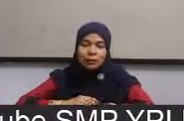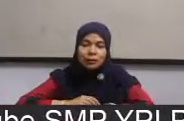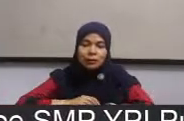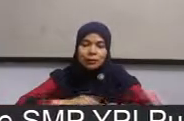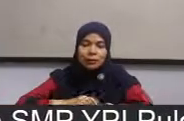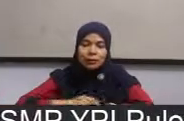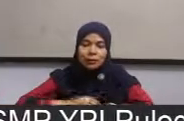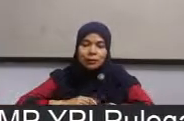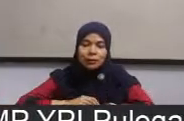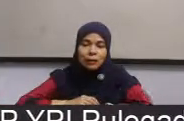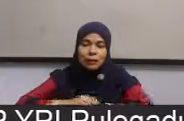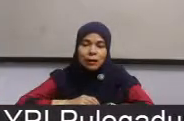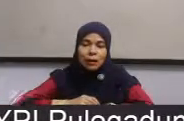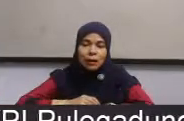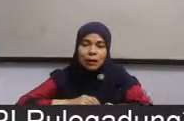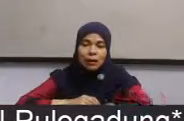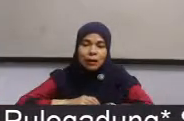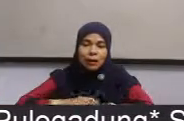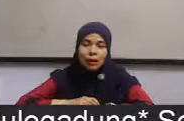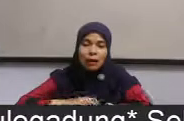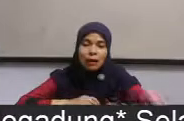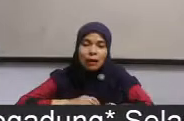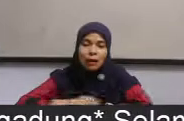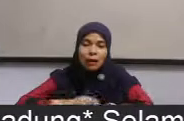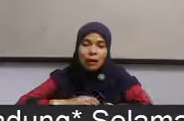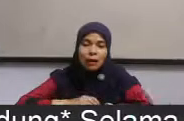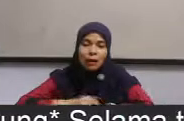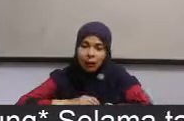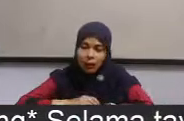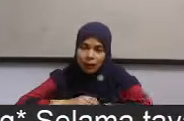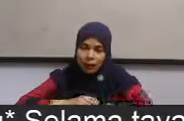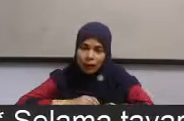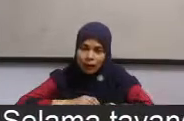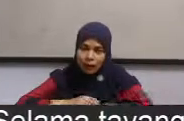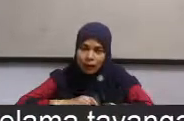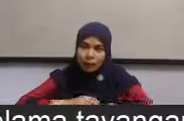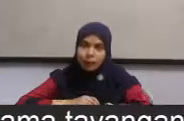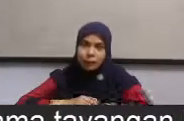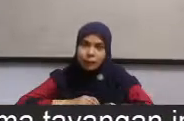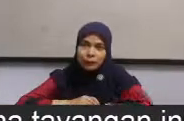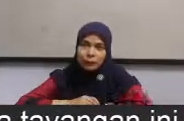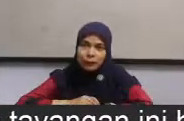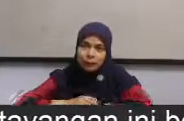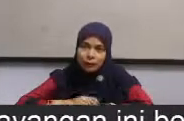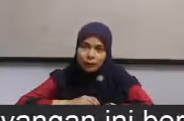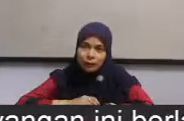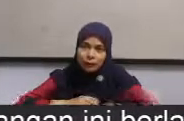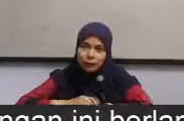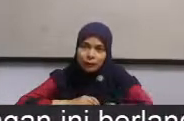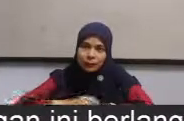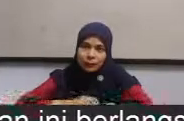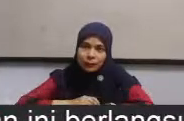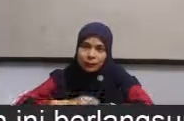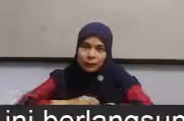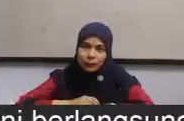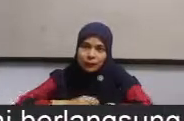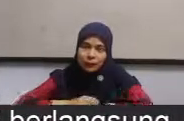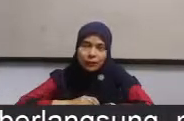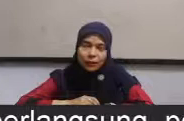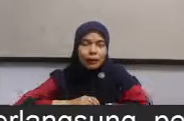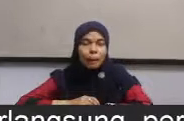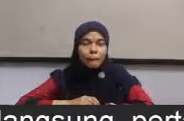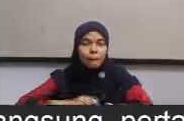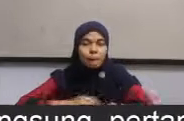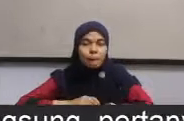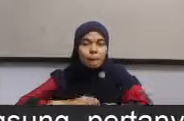Wulan jalurnya integrasi nasional maaf iya